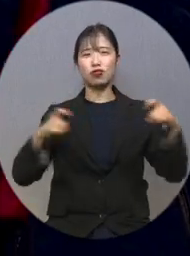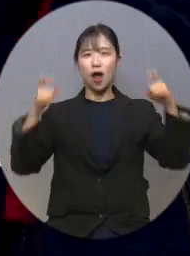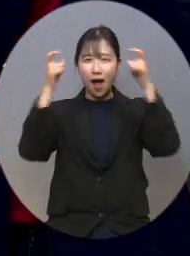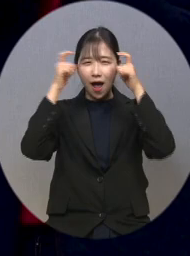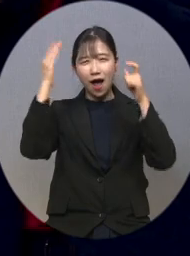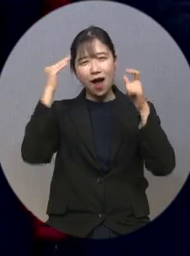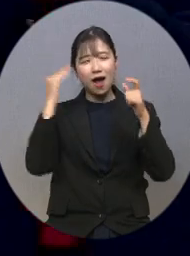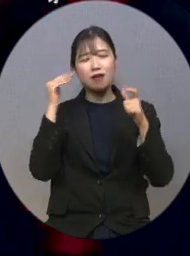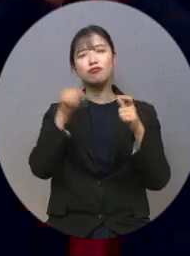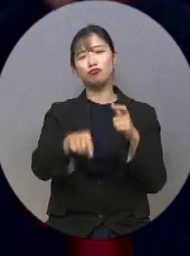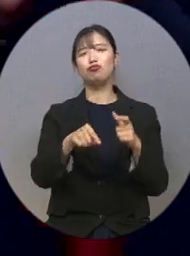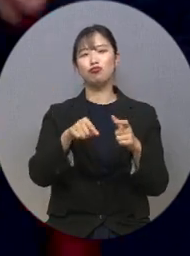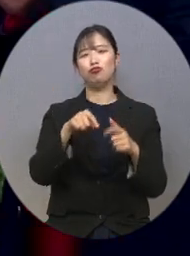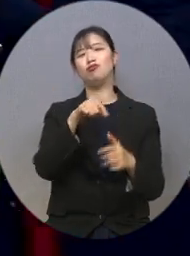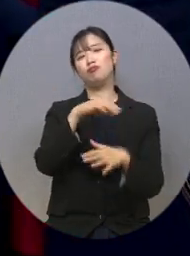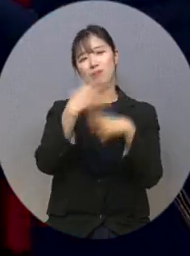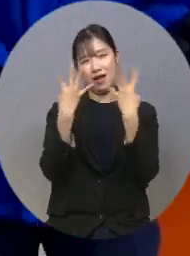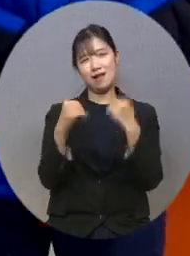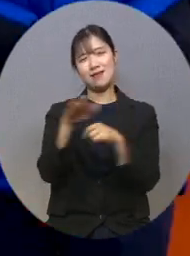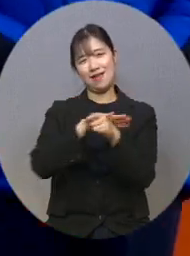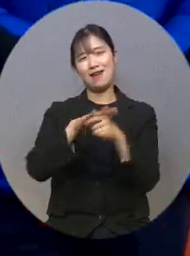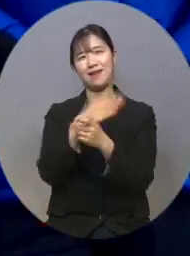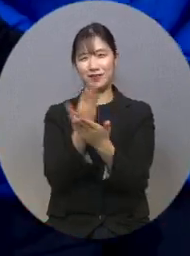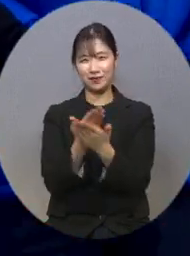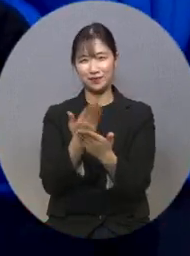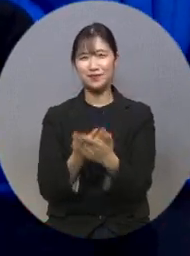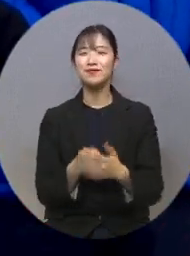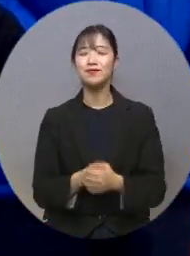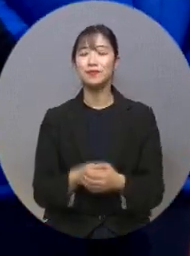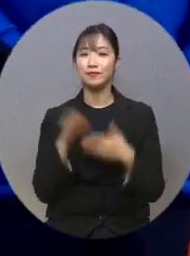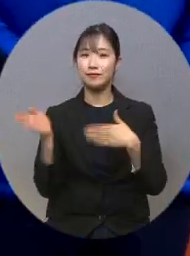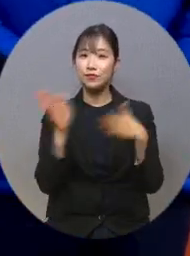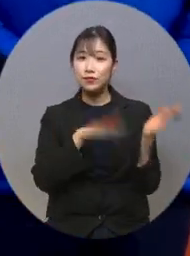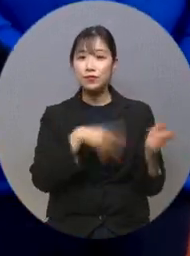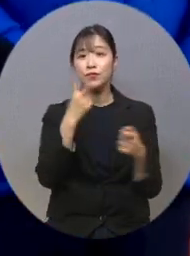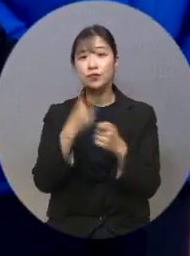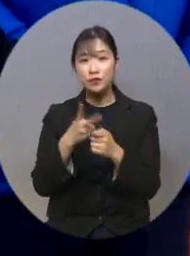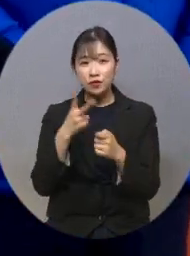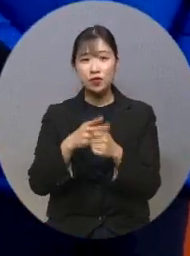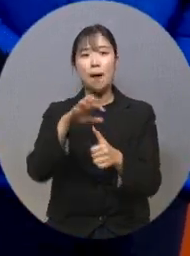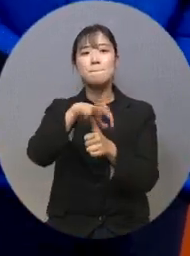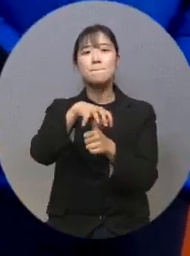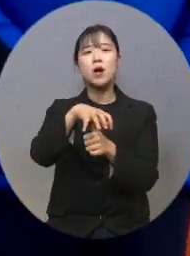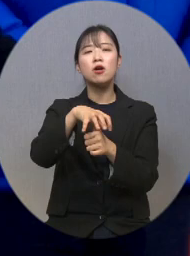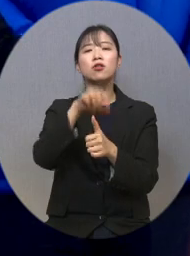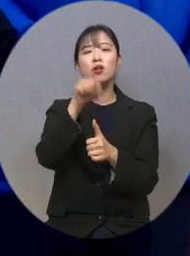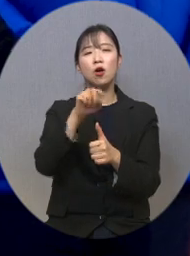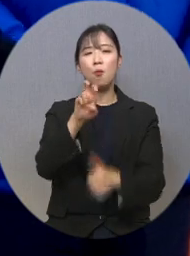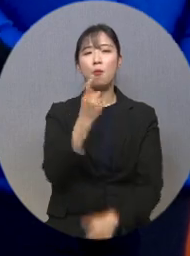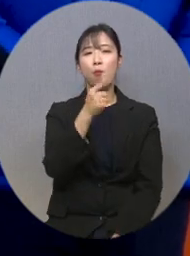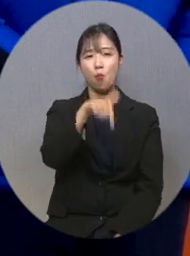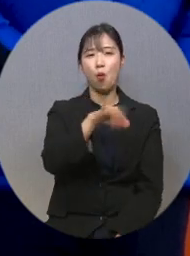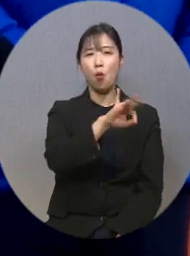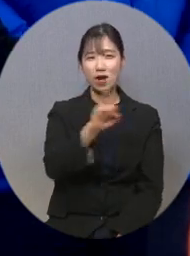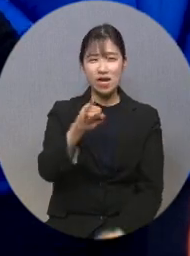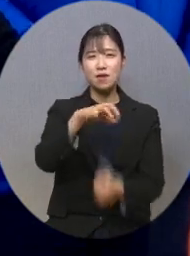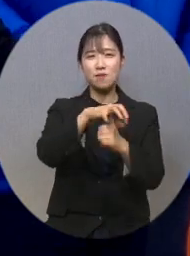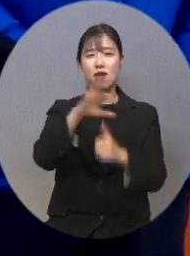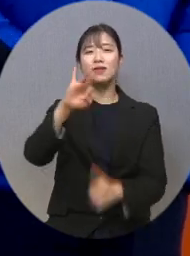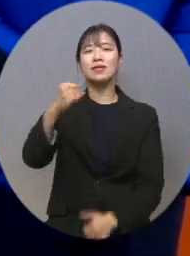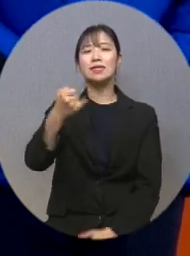네, 감사합니다. 녹아요. 이번에는 두 번째 버섯 향기 목이버섯과 은이버섯을 소개해